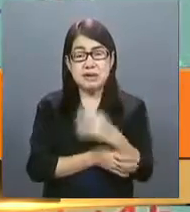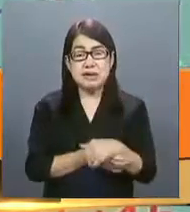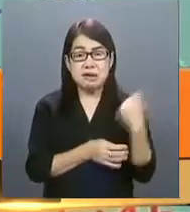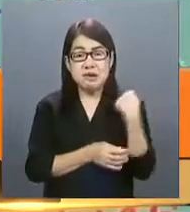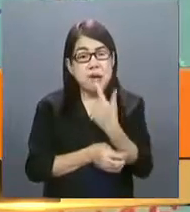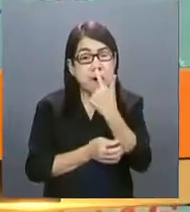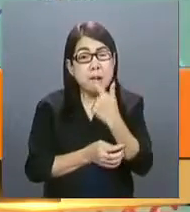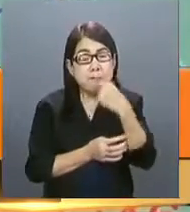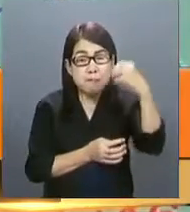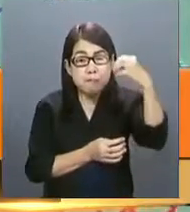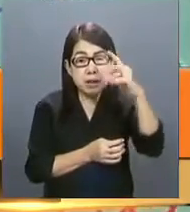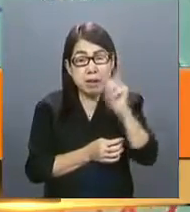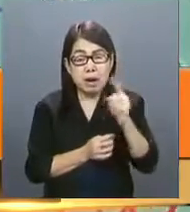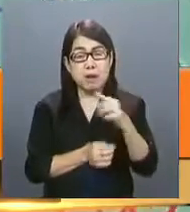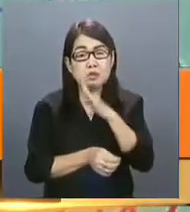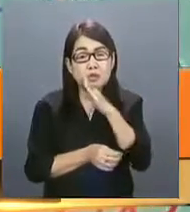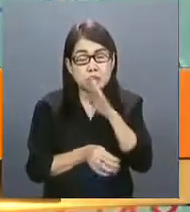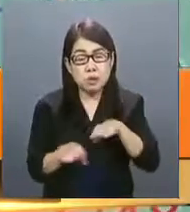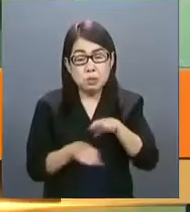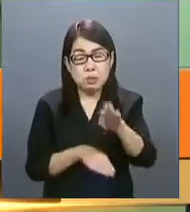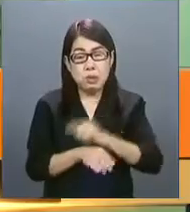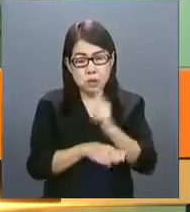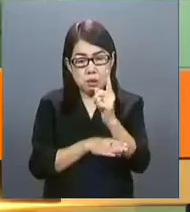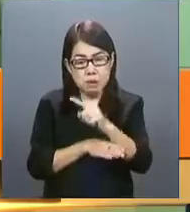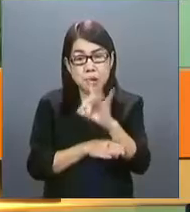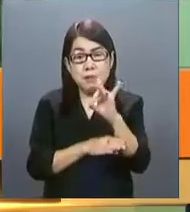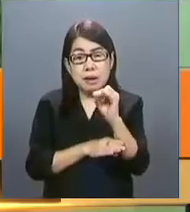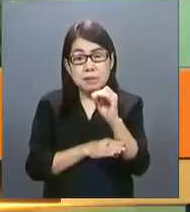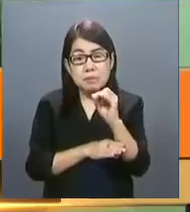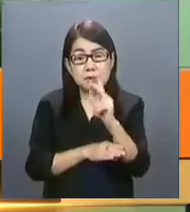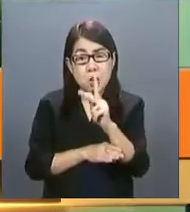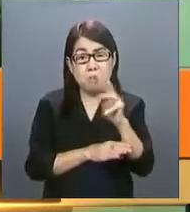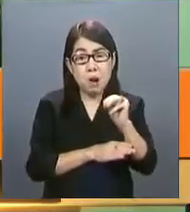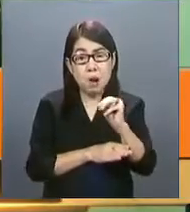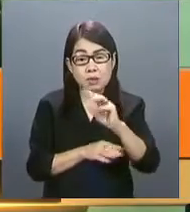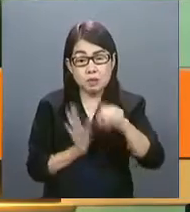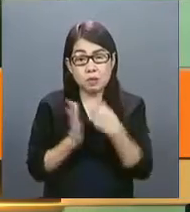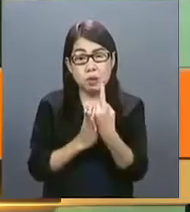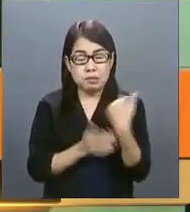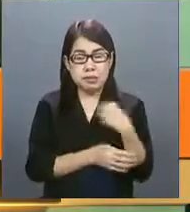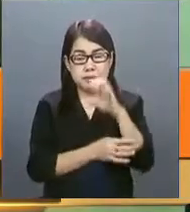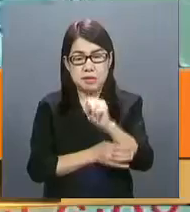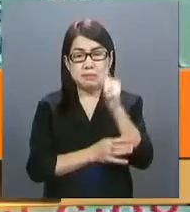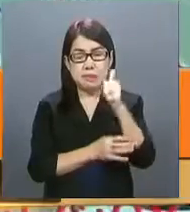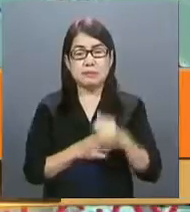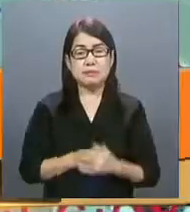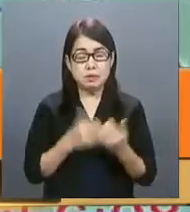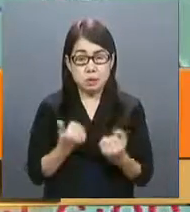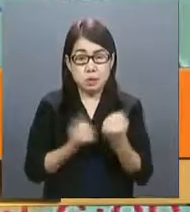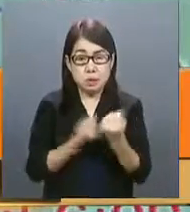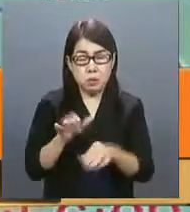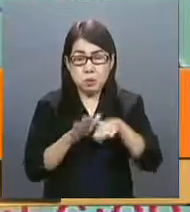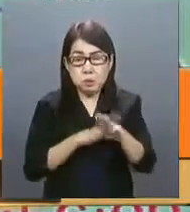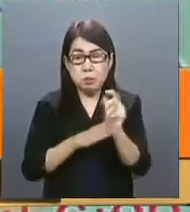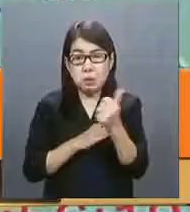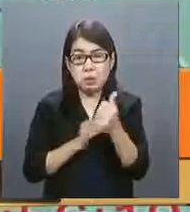เมื่อรถวิ่งด้วยความเร็ว80กิโลเมตรต่อชั่วโมงทำให้ตรวจจับได้ตลอดเวลาจนขณะนี้รถที่ขับเร็วในจังหวัดขอ